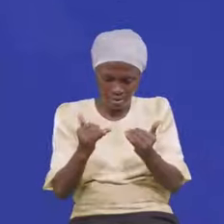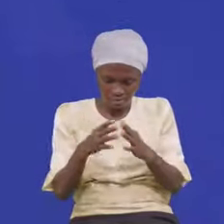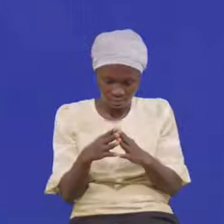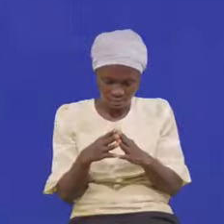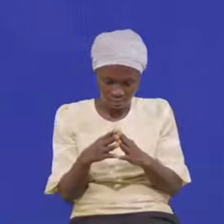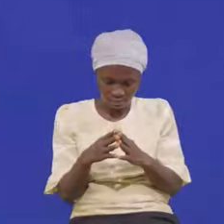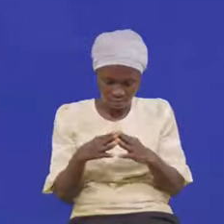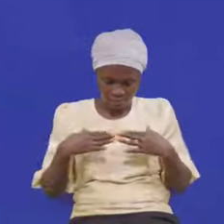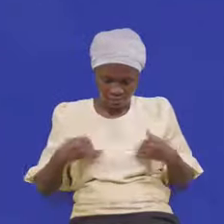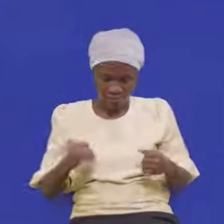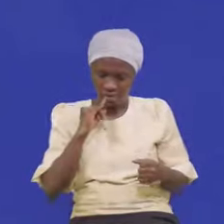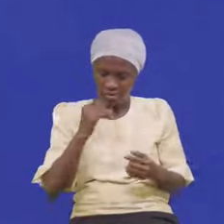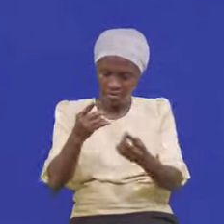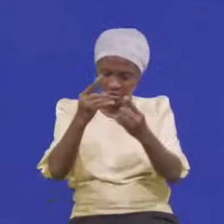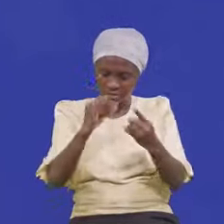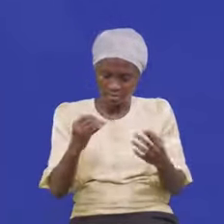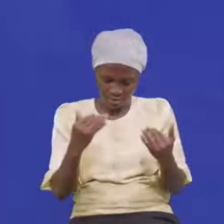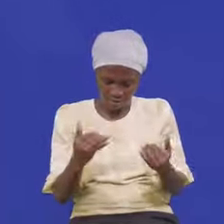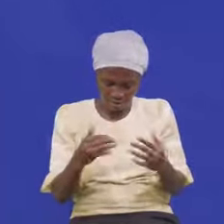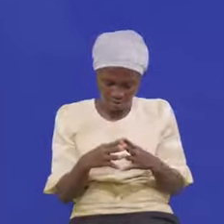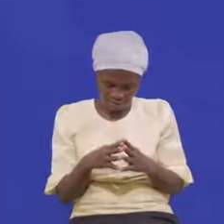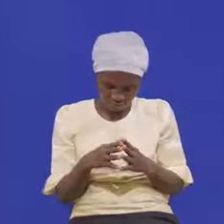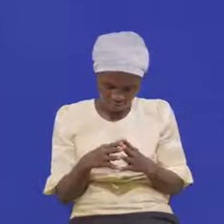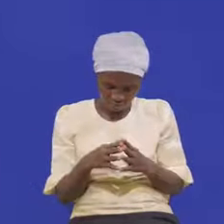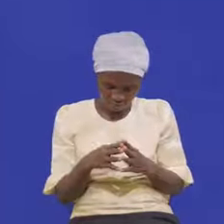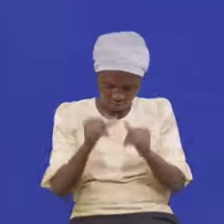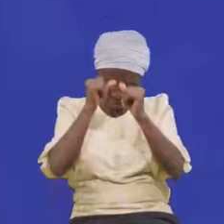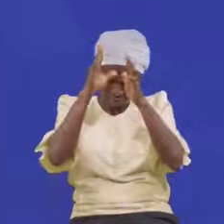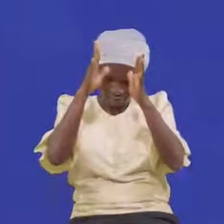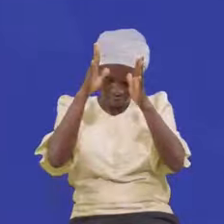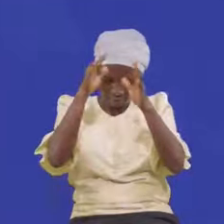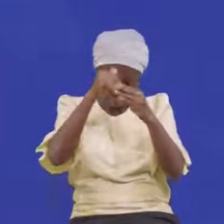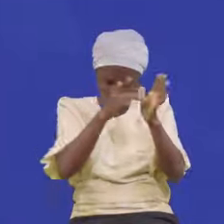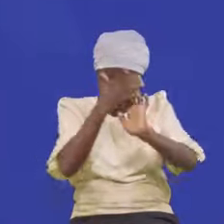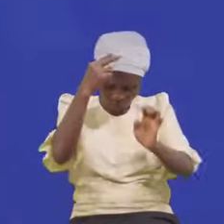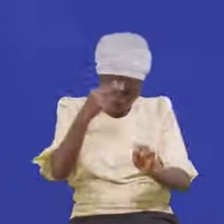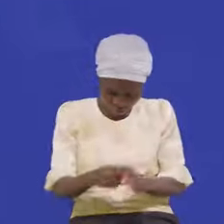ప్రార్థిస్తున్నాం. The healing is coming now. స్వస్థత మీ చెంతకు వస్తుంది. Father in